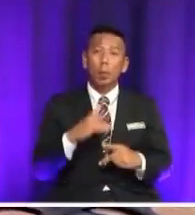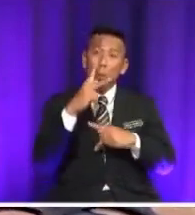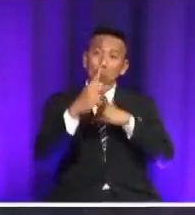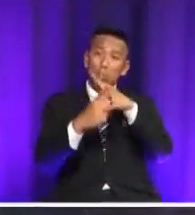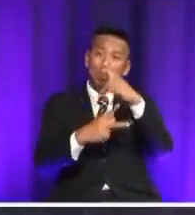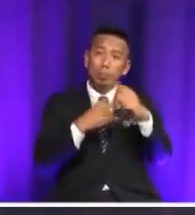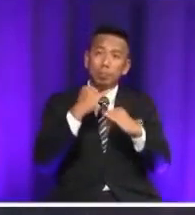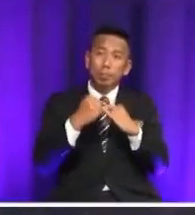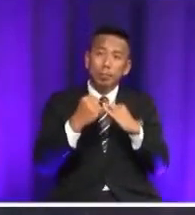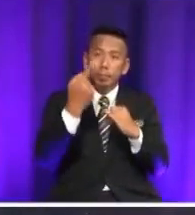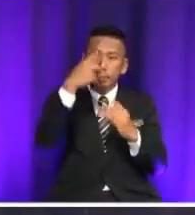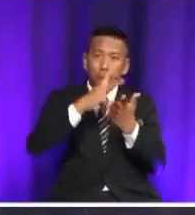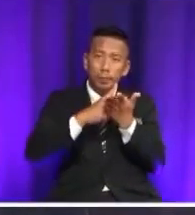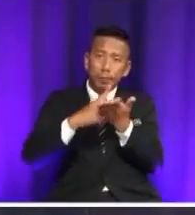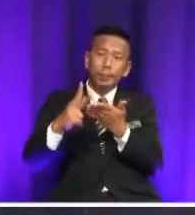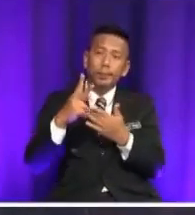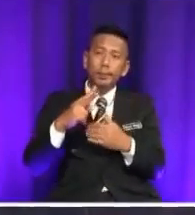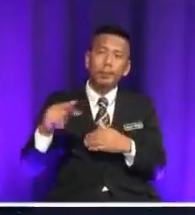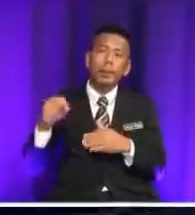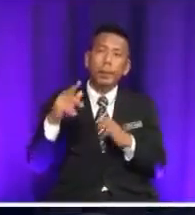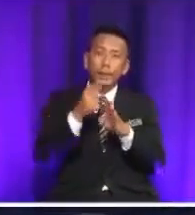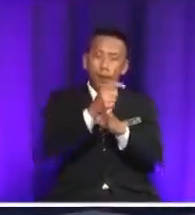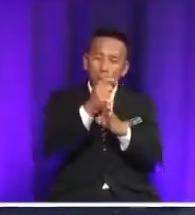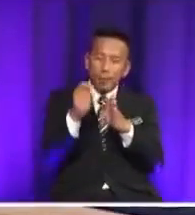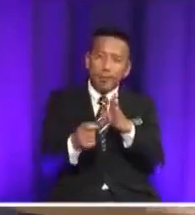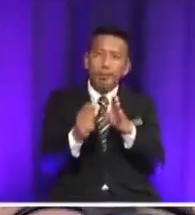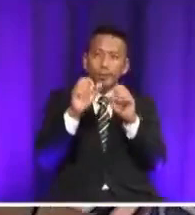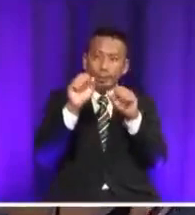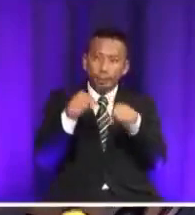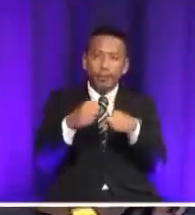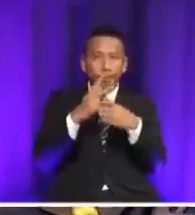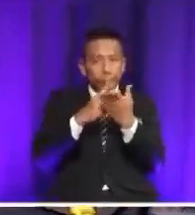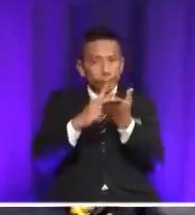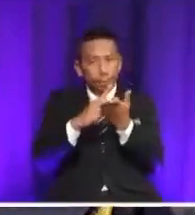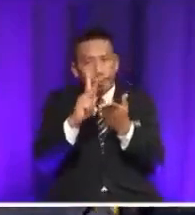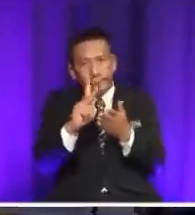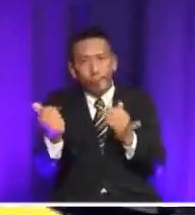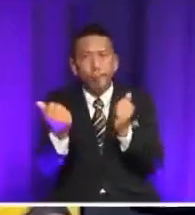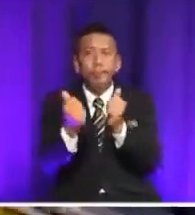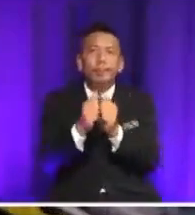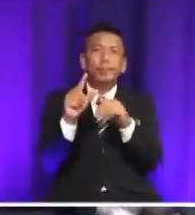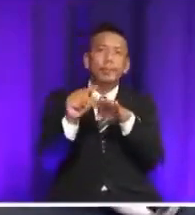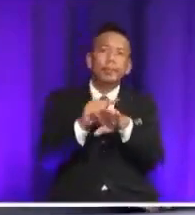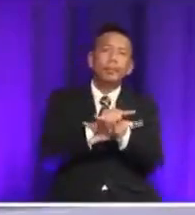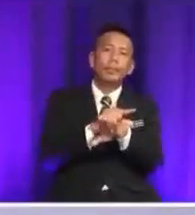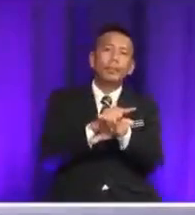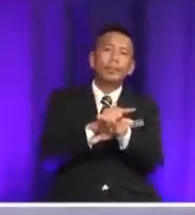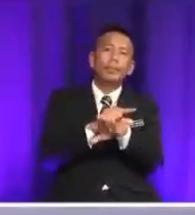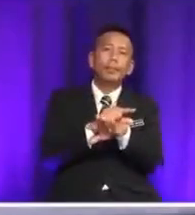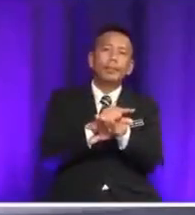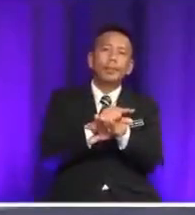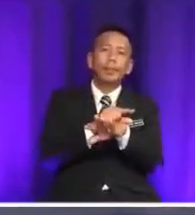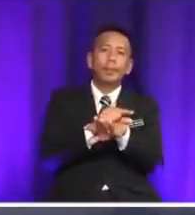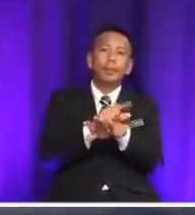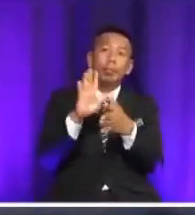kemudian yang bagian tepi ini ya bagian tepi ini kita boleh kemaskan dengan menggunakan Oke